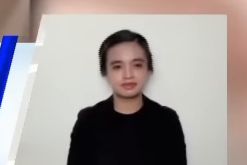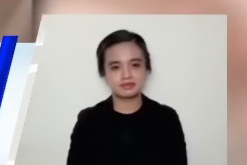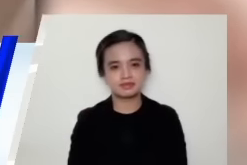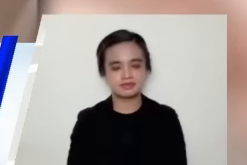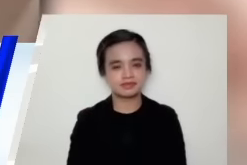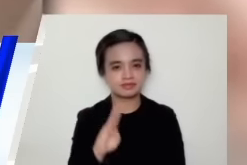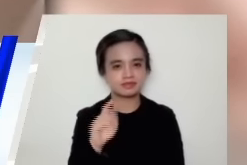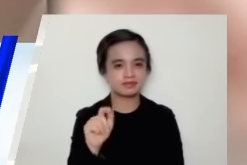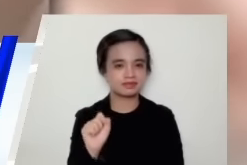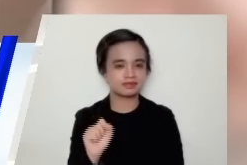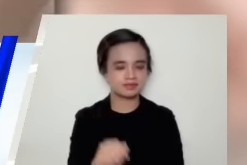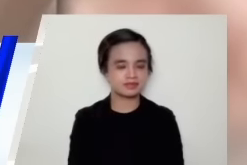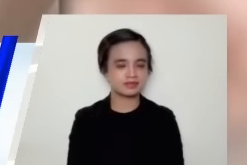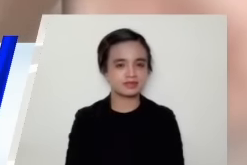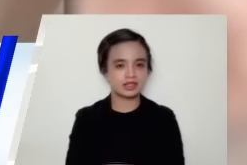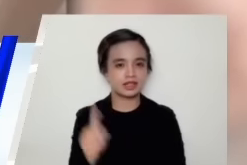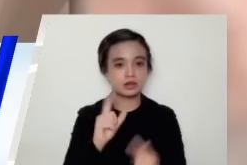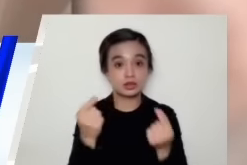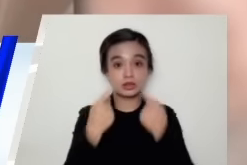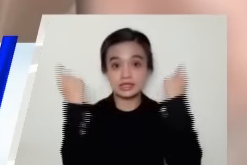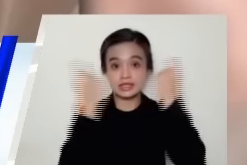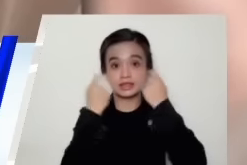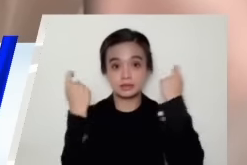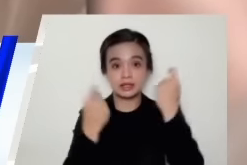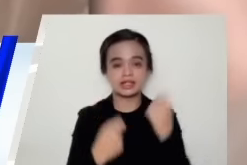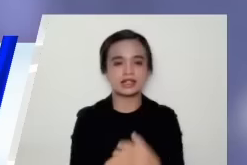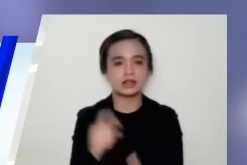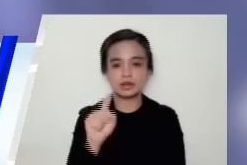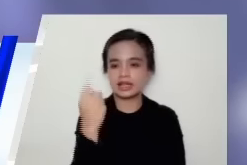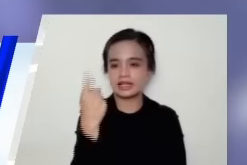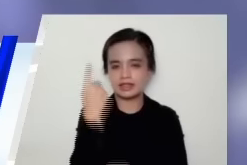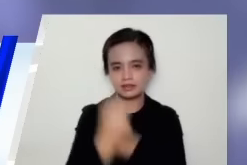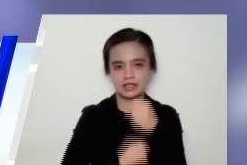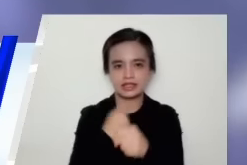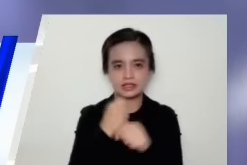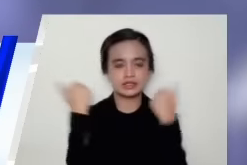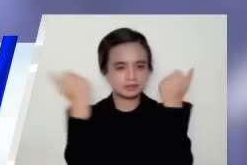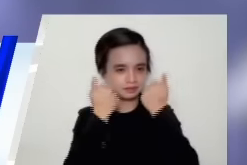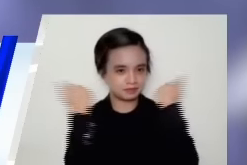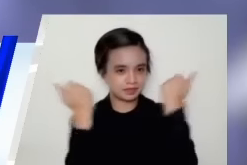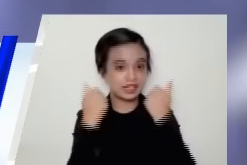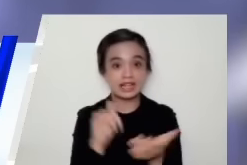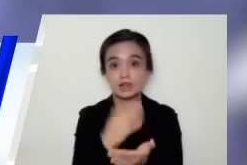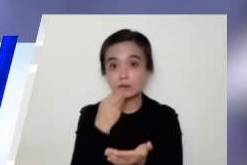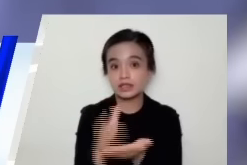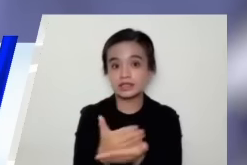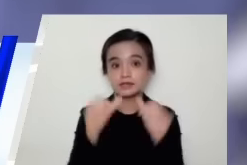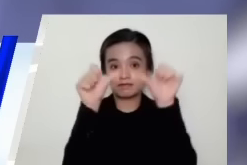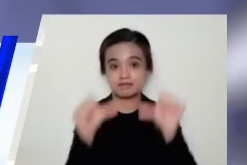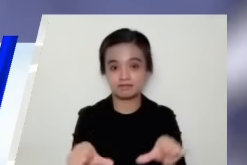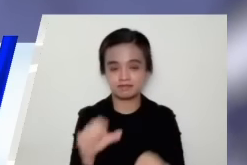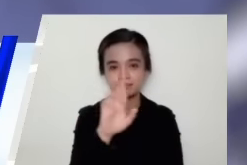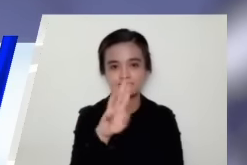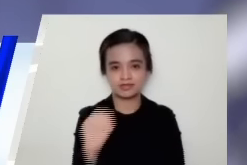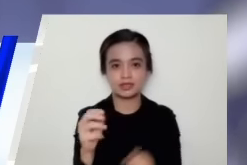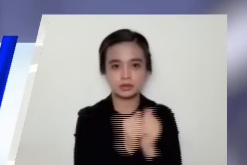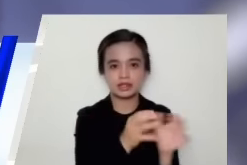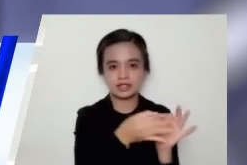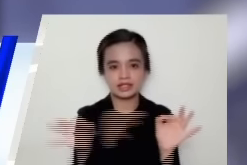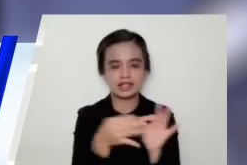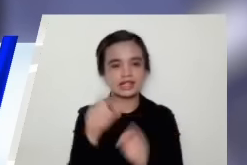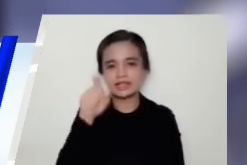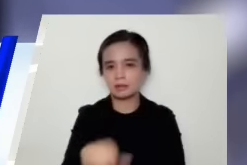at Jungkook na nagse-celebrate ng kanilang 11th anniversary. Ibinahagi ito ni RM with a caption na must not forget.